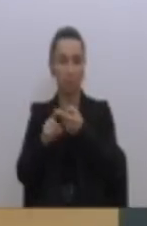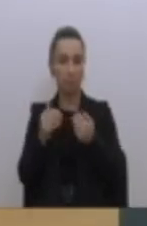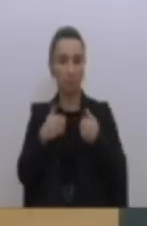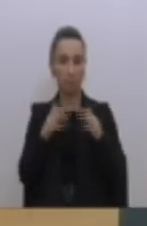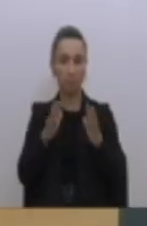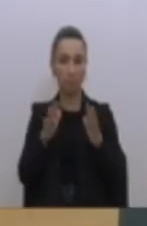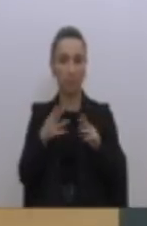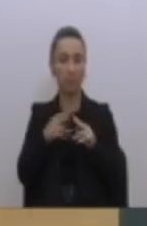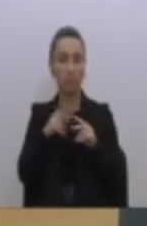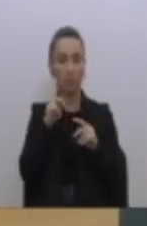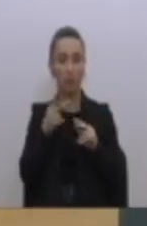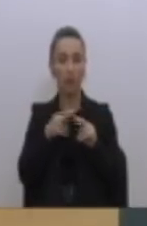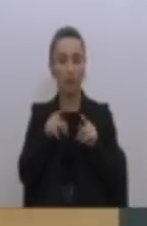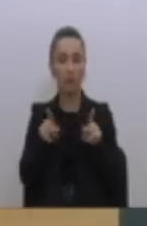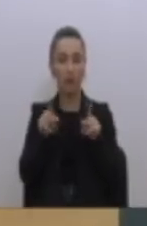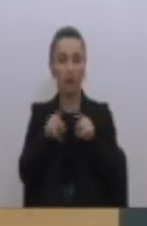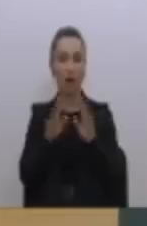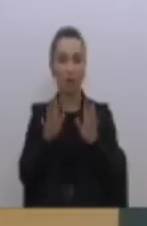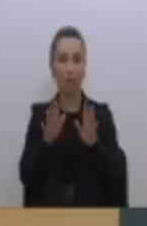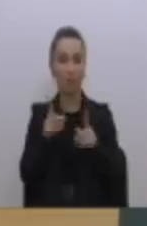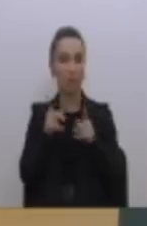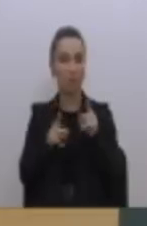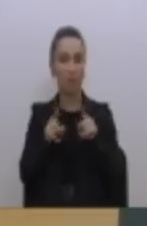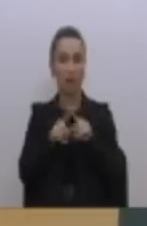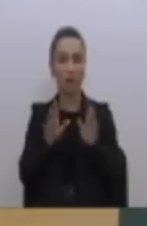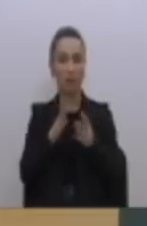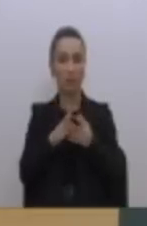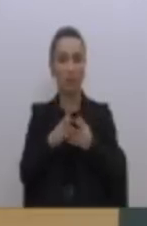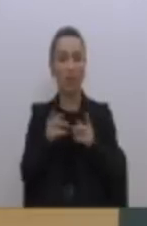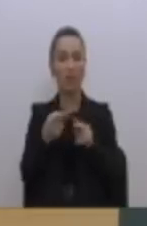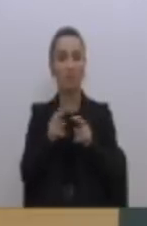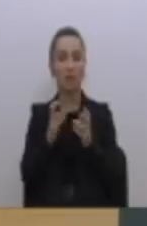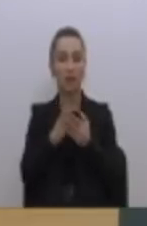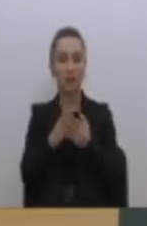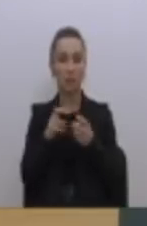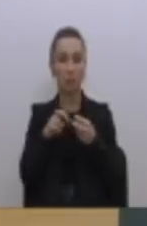იმიტომ რომ ეს ასე ნამდვილად არ არის, ეს არის პრობლემა.